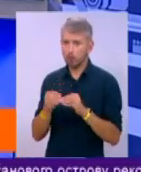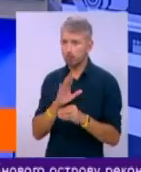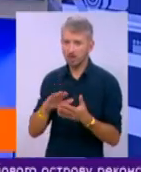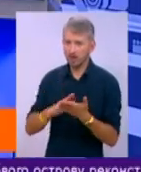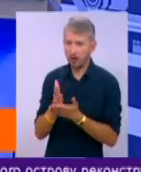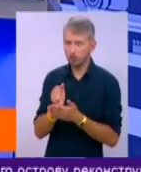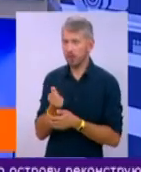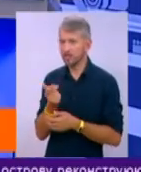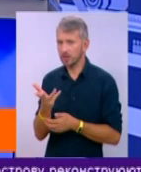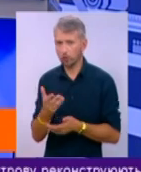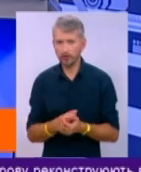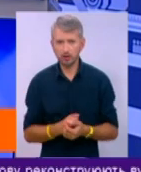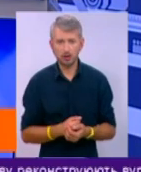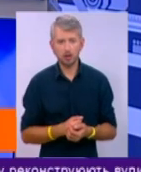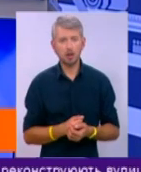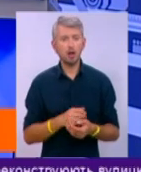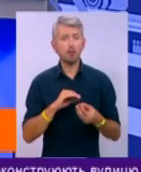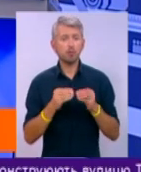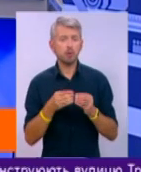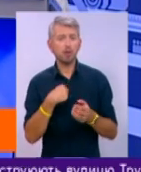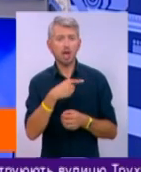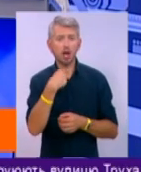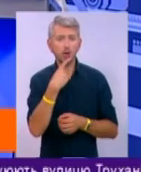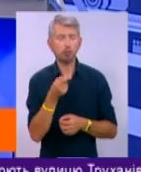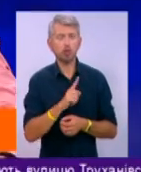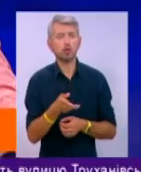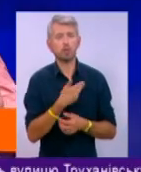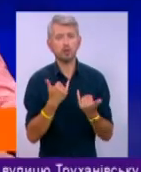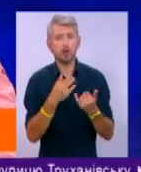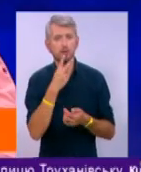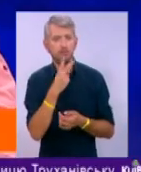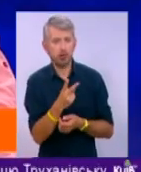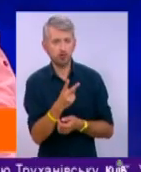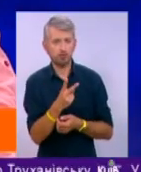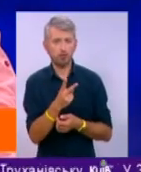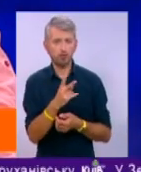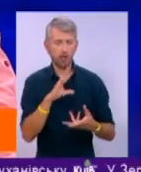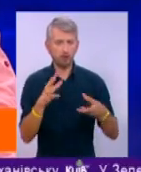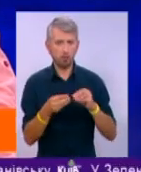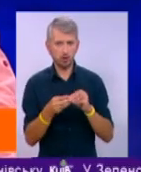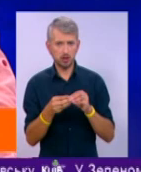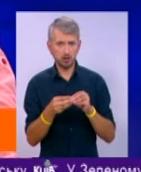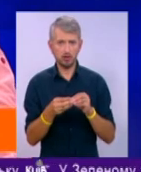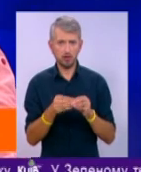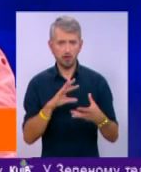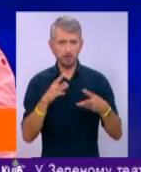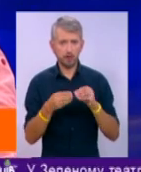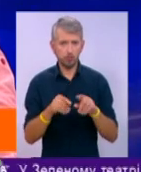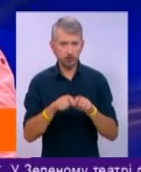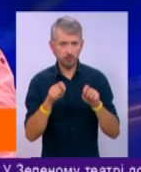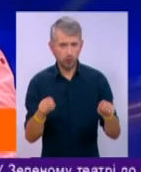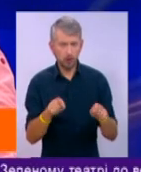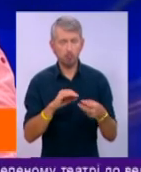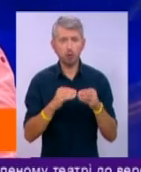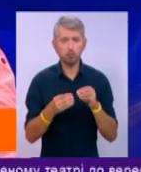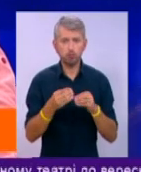якості, а в кількості. Проблема, тобто я кажу про те, що ми зараз бачимо, власне, на виході внаслідок такого створення. Проблема взагалі в тому,